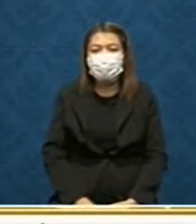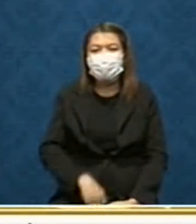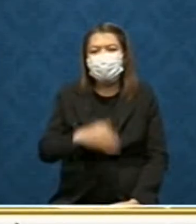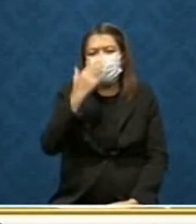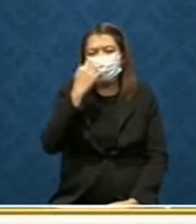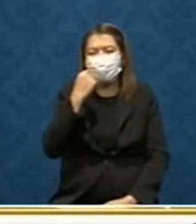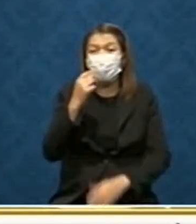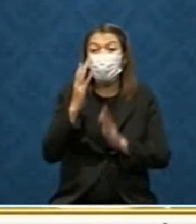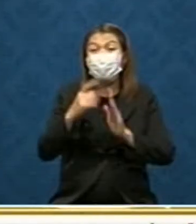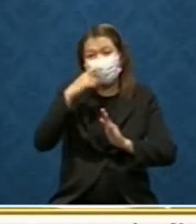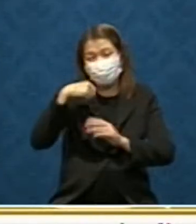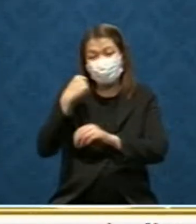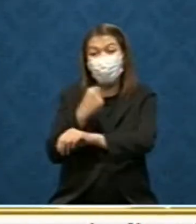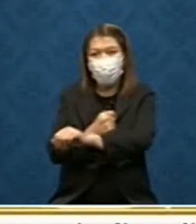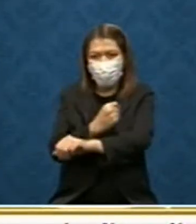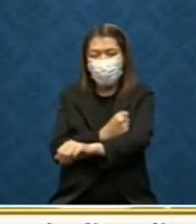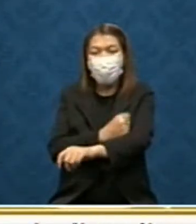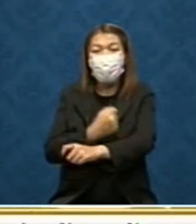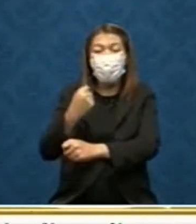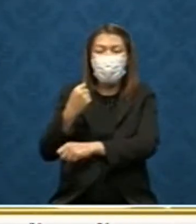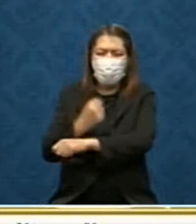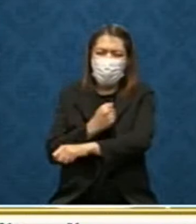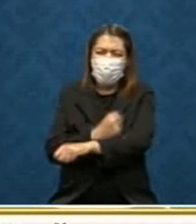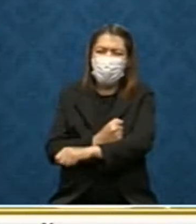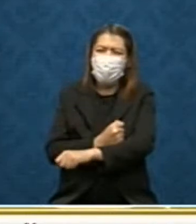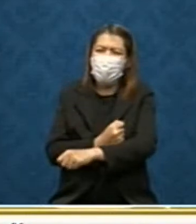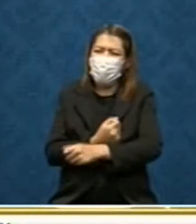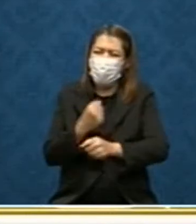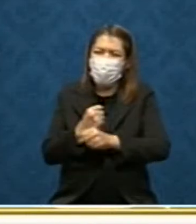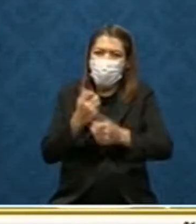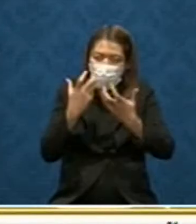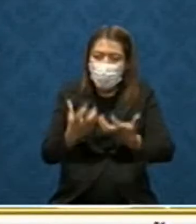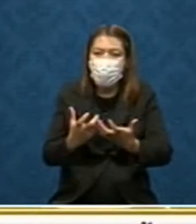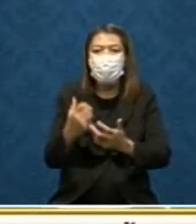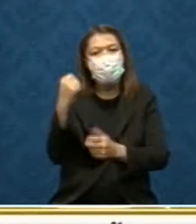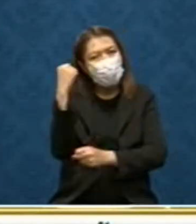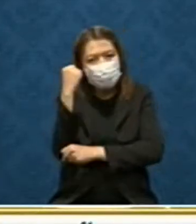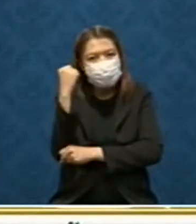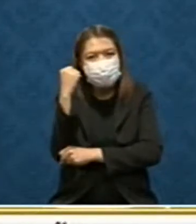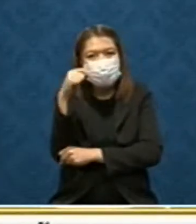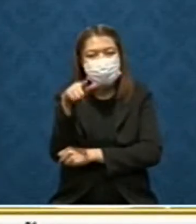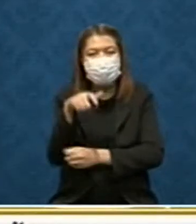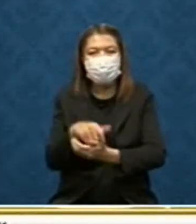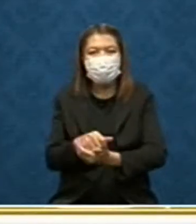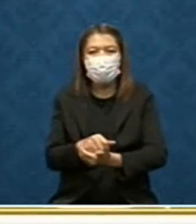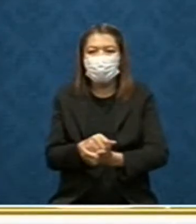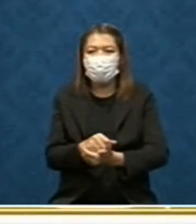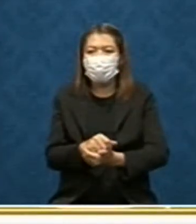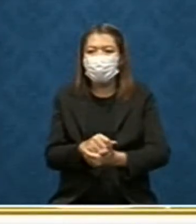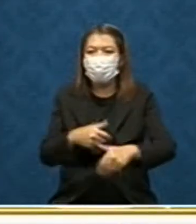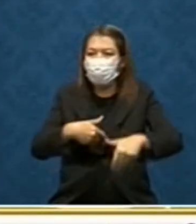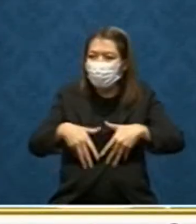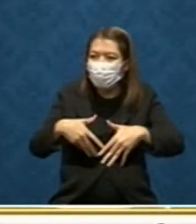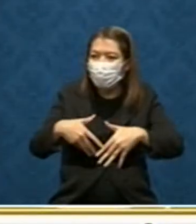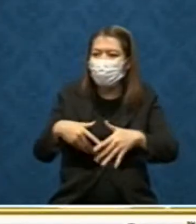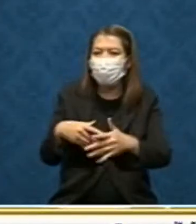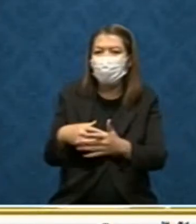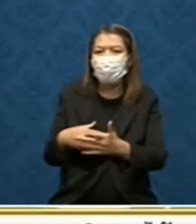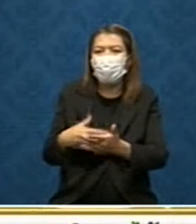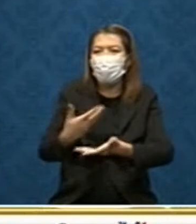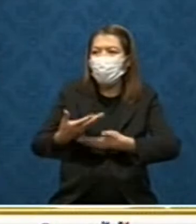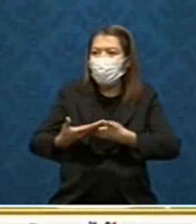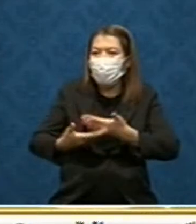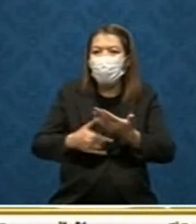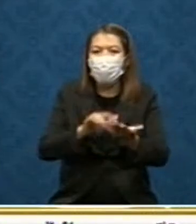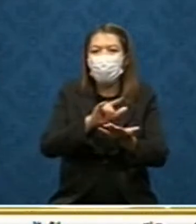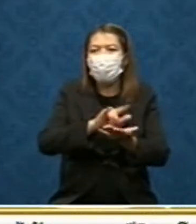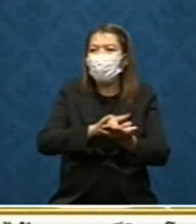แรงงานไทย ทำงานมาก ยิงอยากถนแล้ Lis Ron ไปขายแงงานทางประเทศ